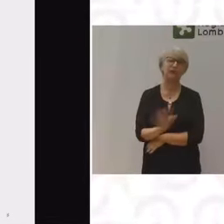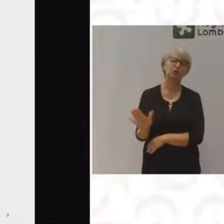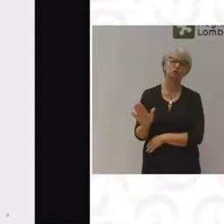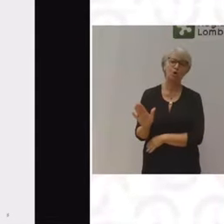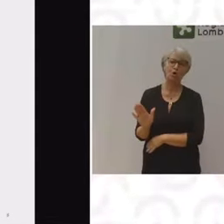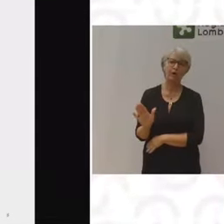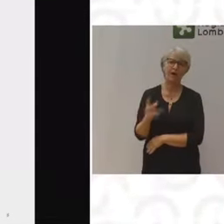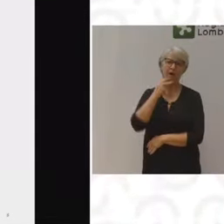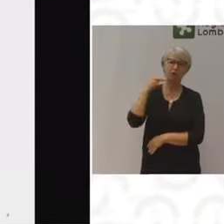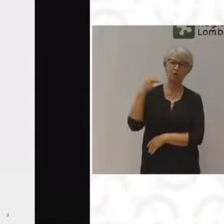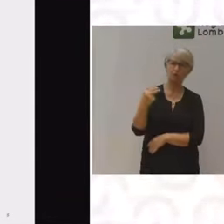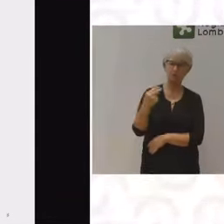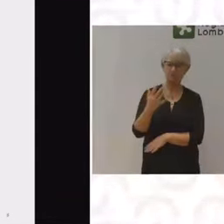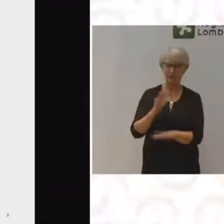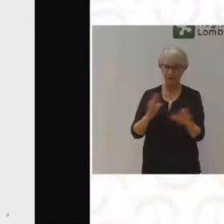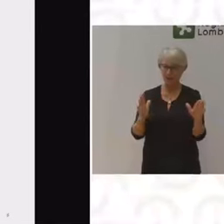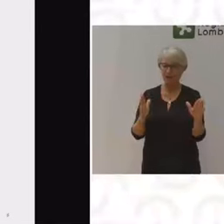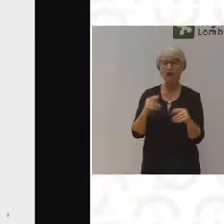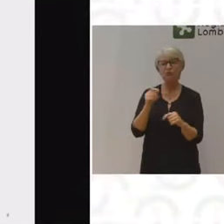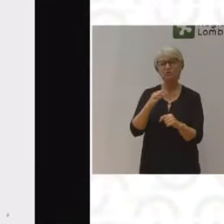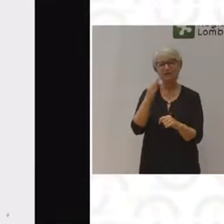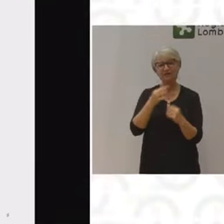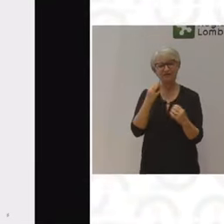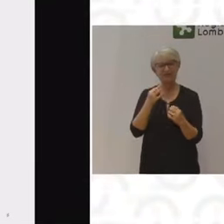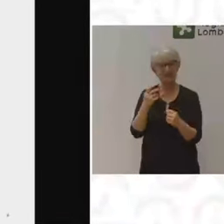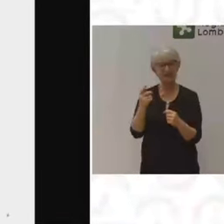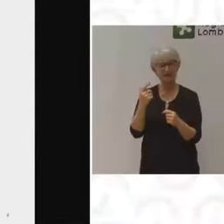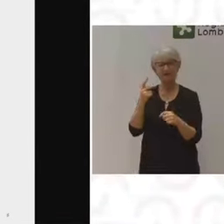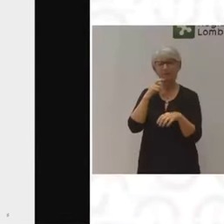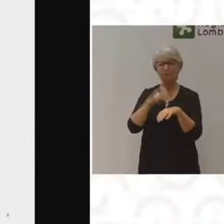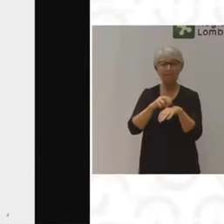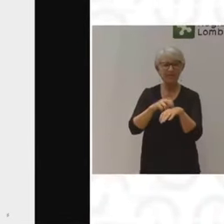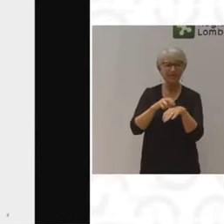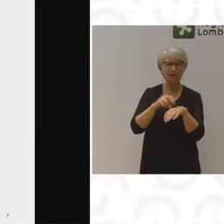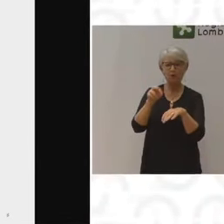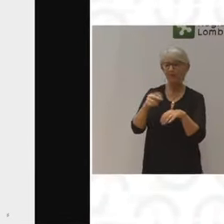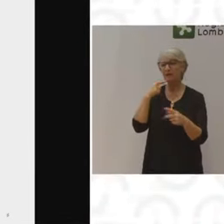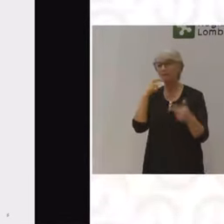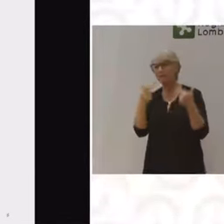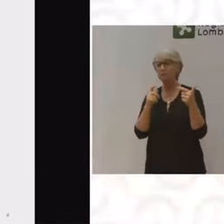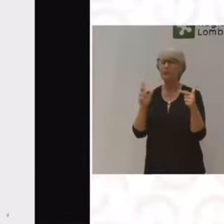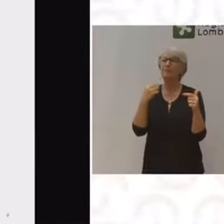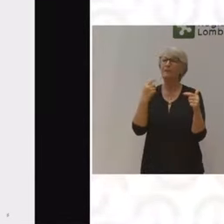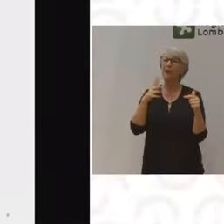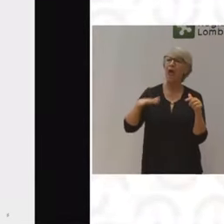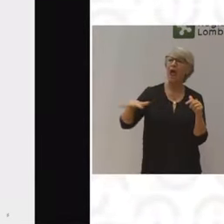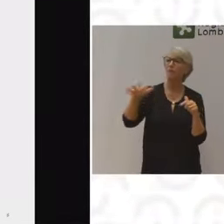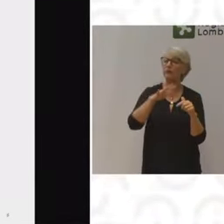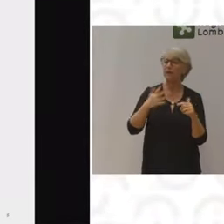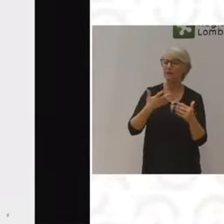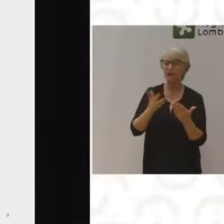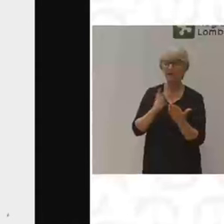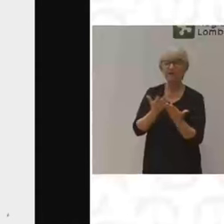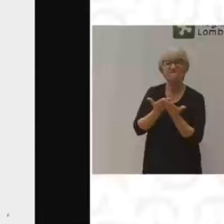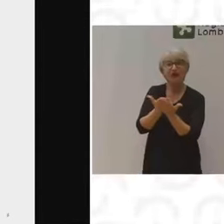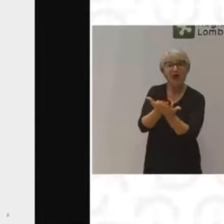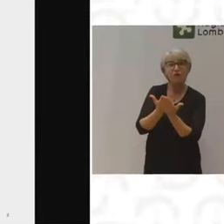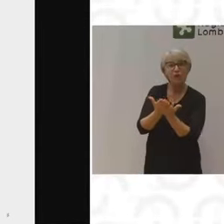modello biomedico sanitario sdoganando definitivamente l'approccio biopsicosociale, perché un ambiente favorevole cambia la